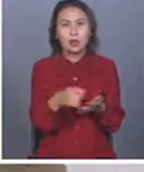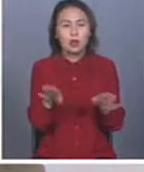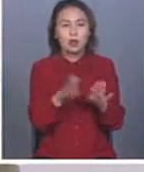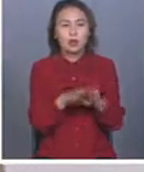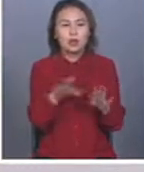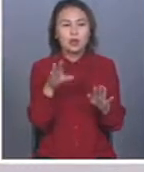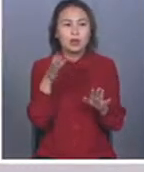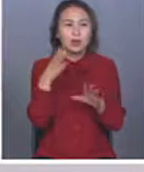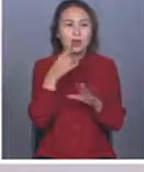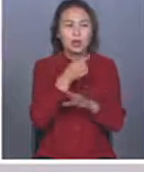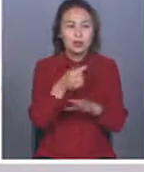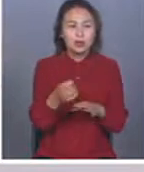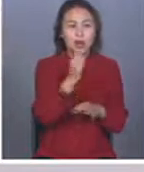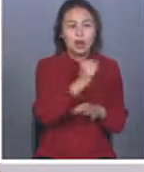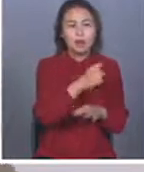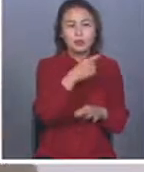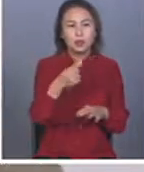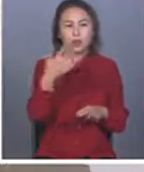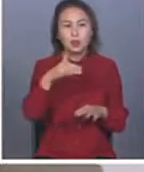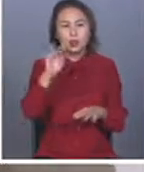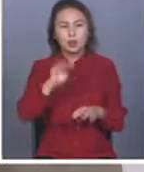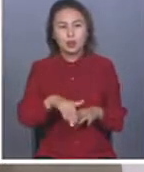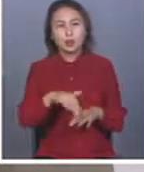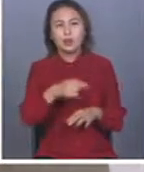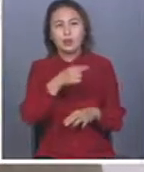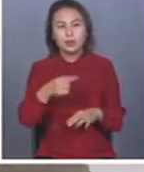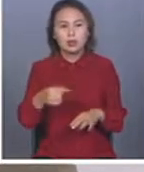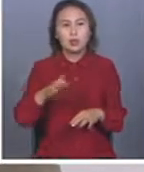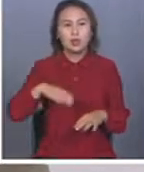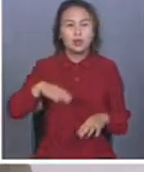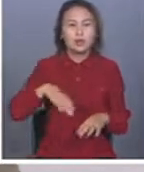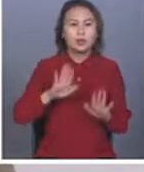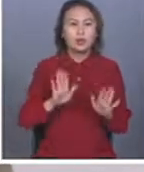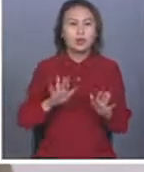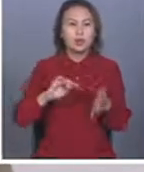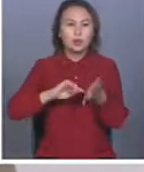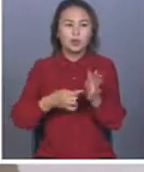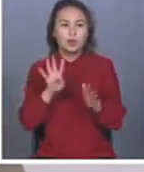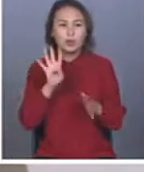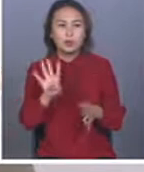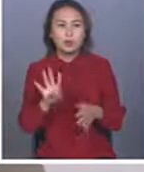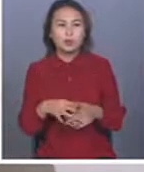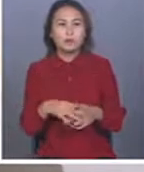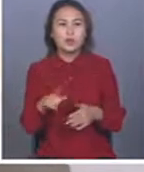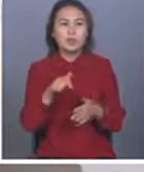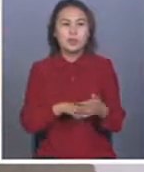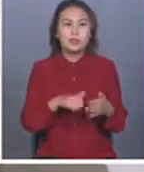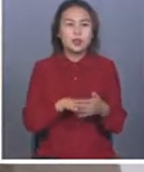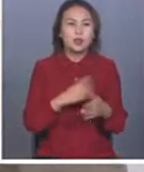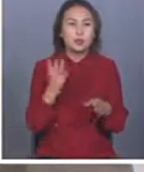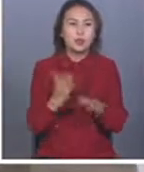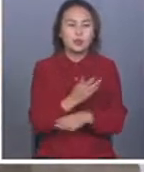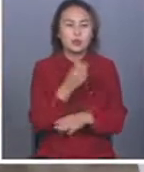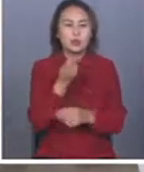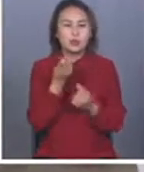амалы. А мен 50 мыңның азайтындысы, одан кейін ғана 4-ке көбейтеміз. Себебі 4 есе қымбаттады деген